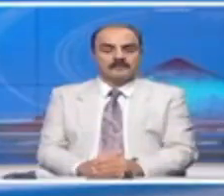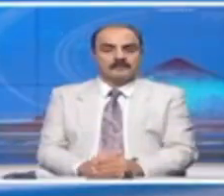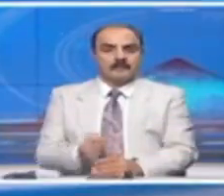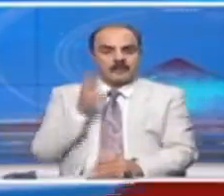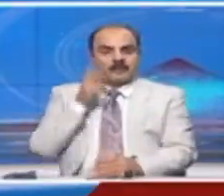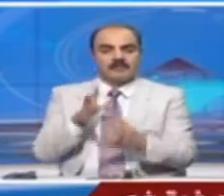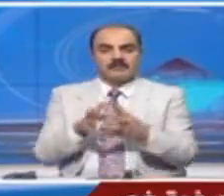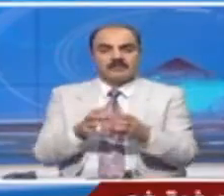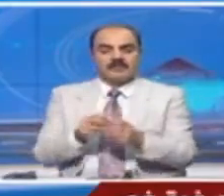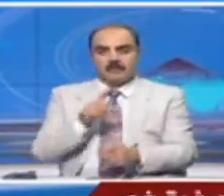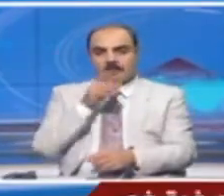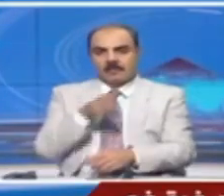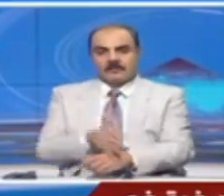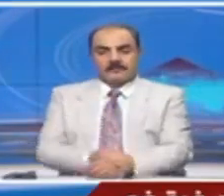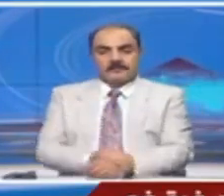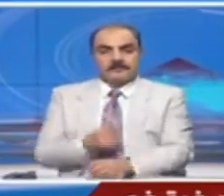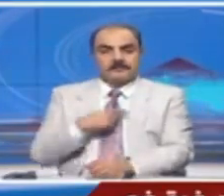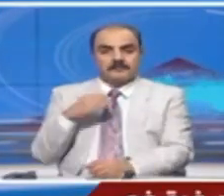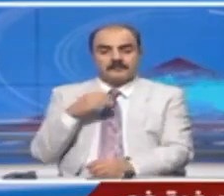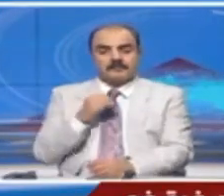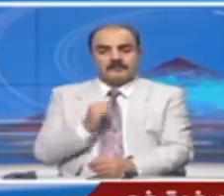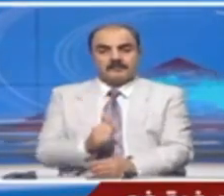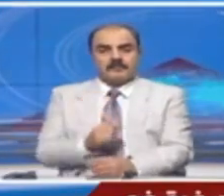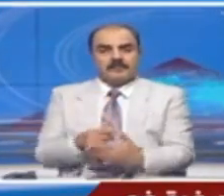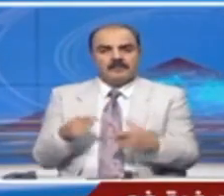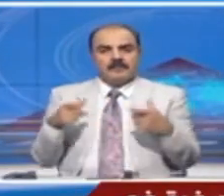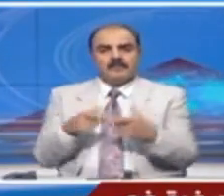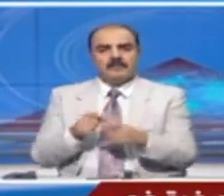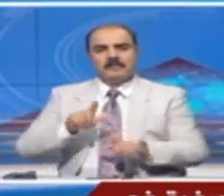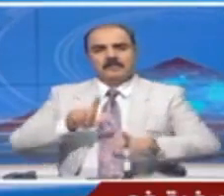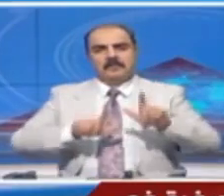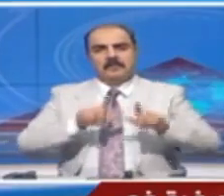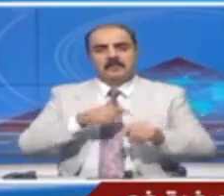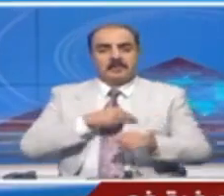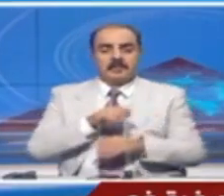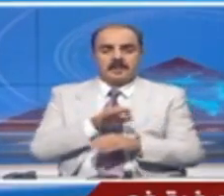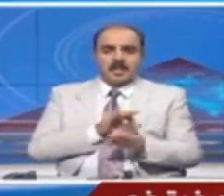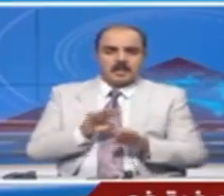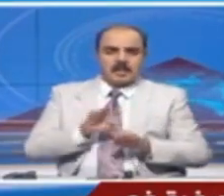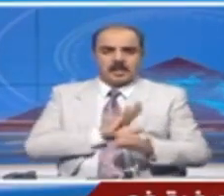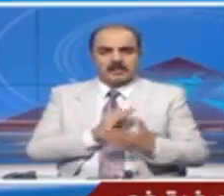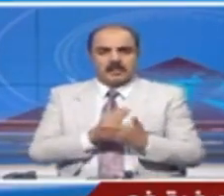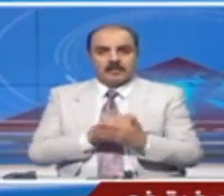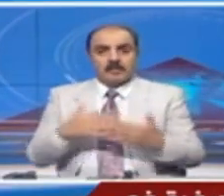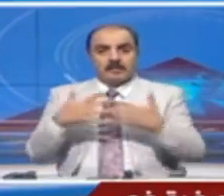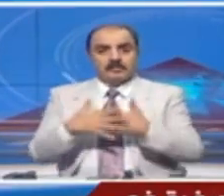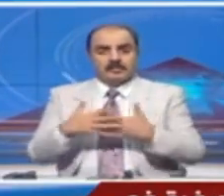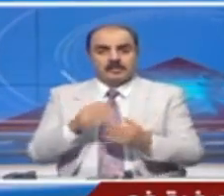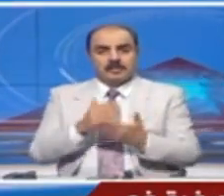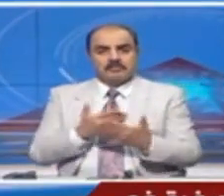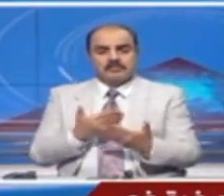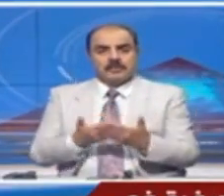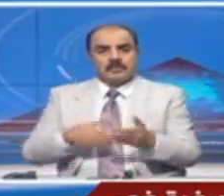الأنباء بالتفصيل من القاهرة. عقد الرئيس عبد الفتاح السيسي اجتماعا مع قيادات الهيئة الهندسية ورئيس الشركة